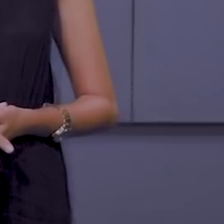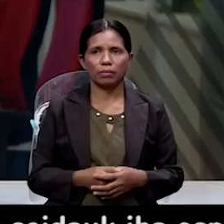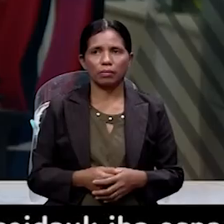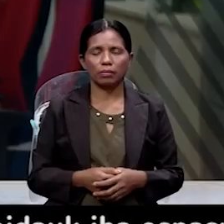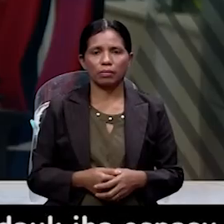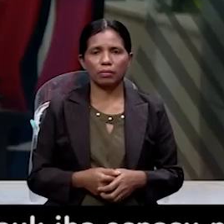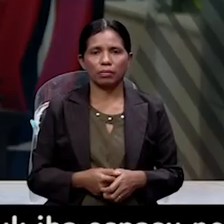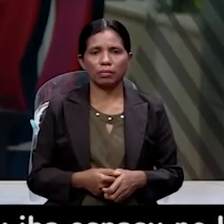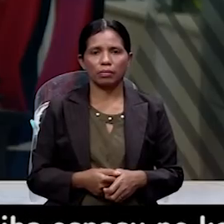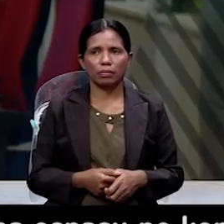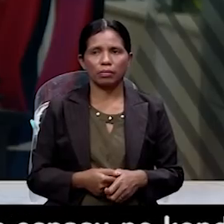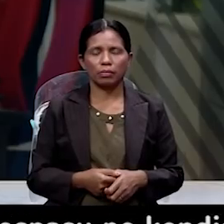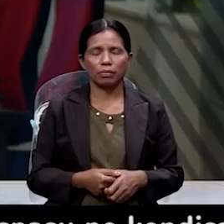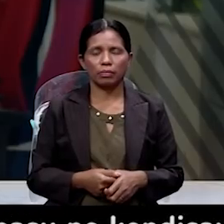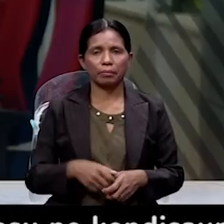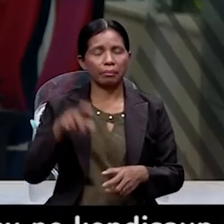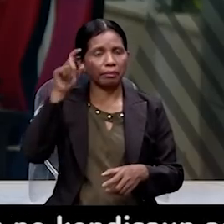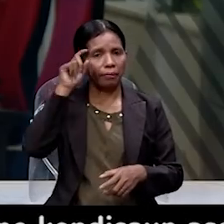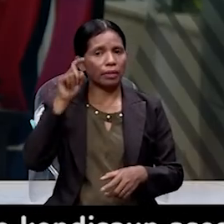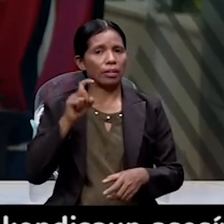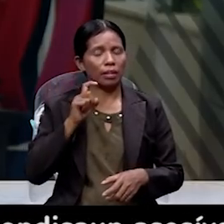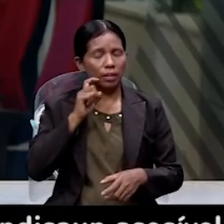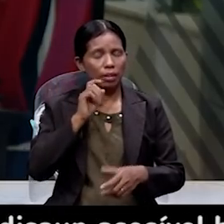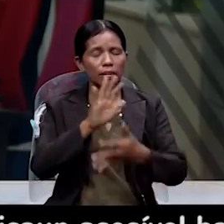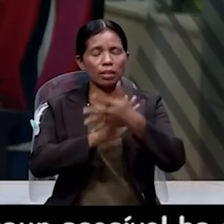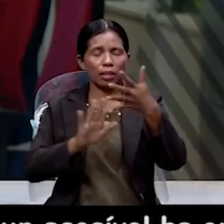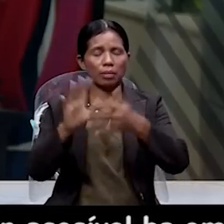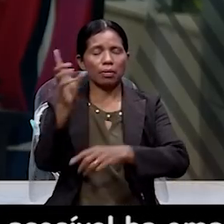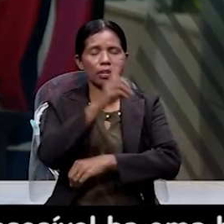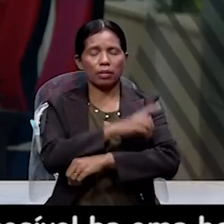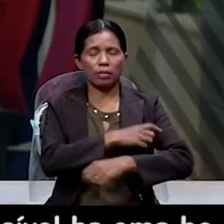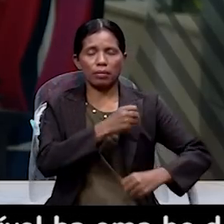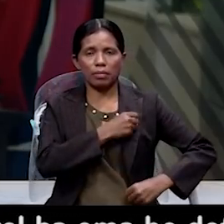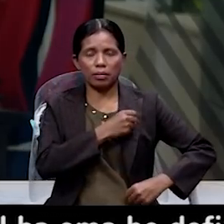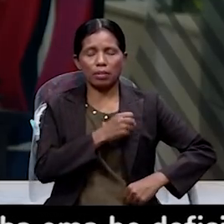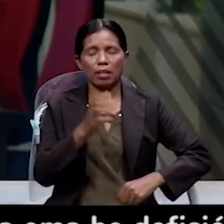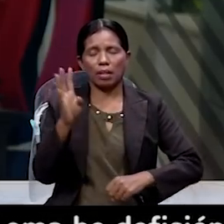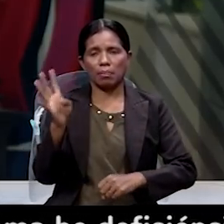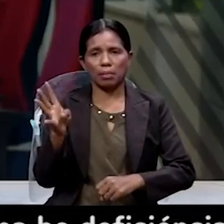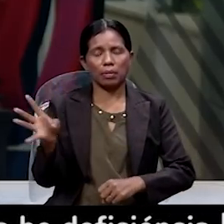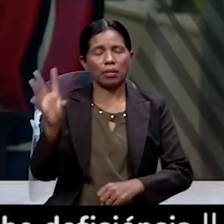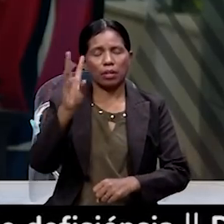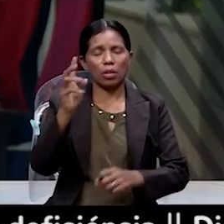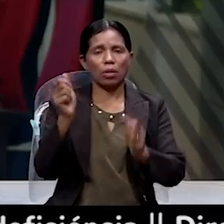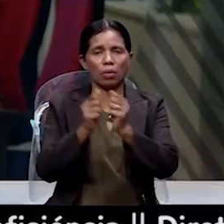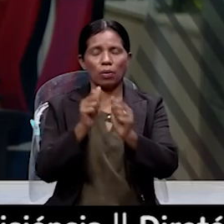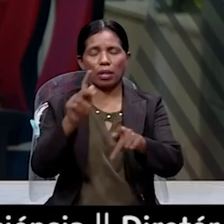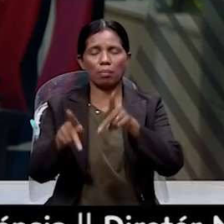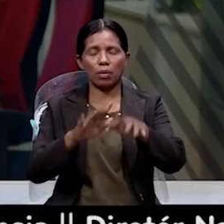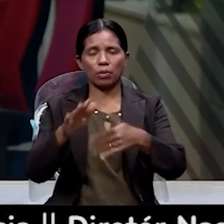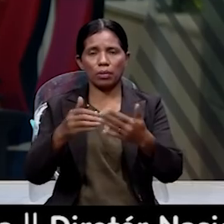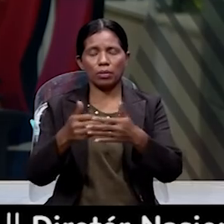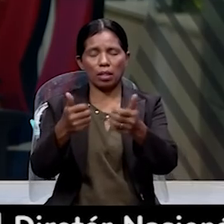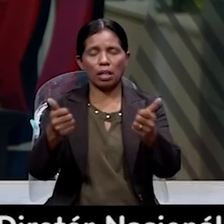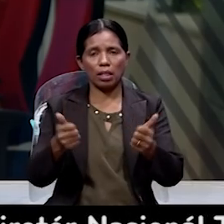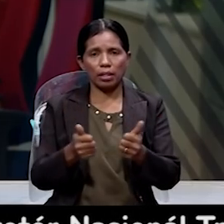Obrigada. Kairala Xanana Gusmão celebra loron falentil badala hat nulu resineng ho komunidade iha aldeia au